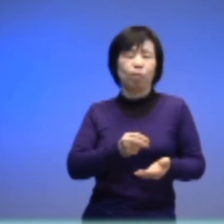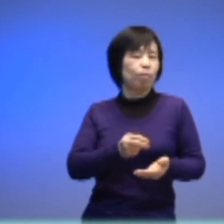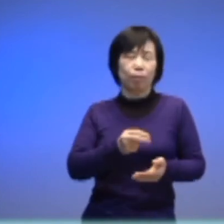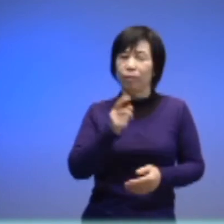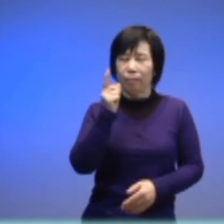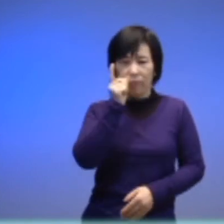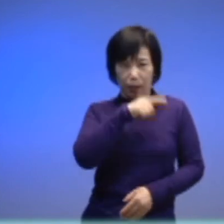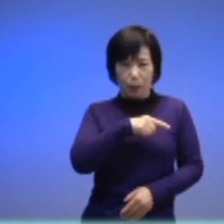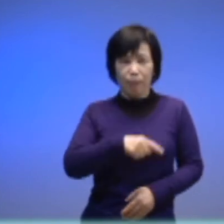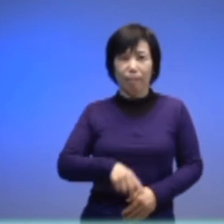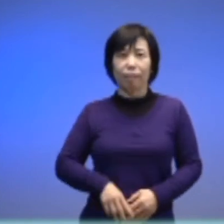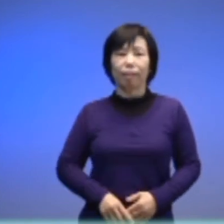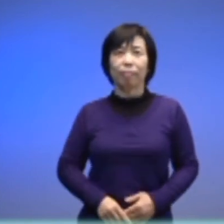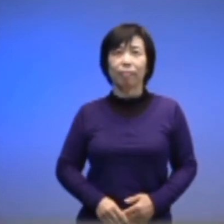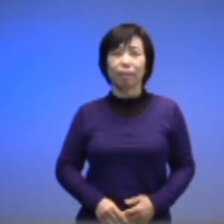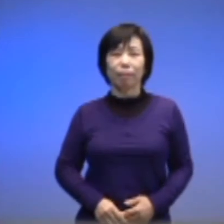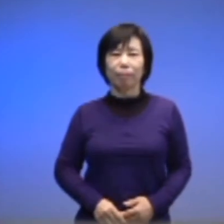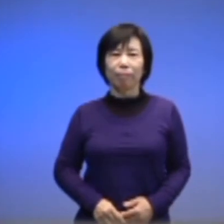ね。